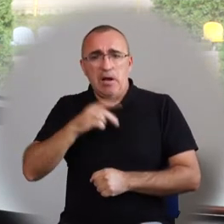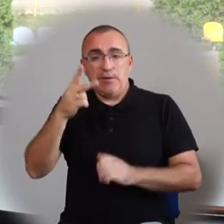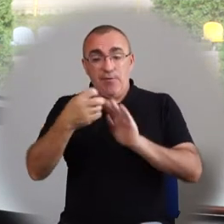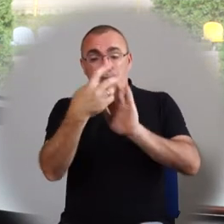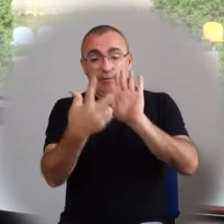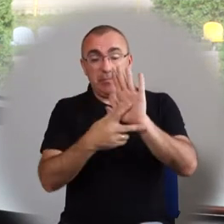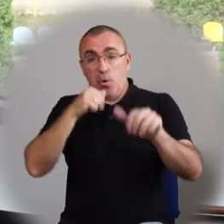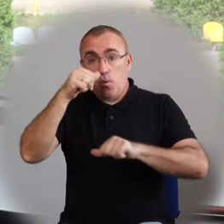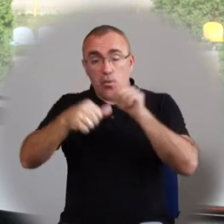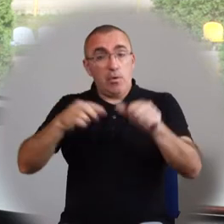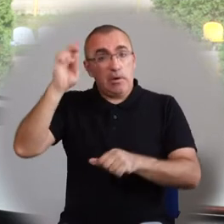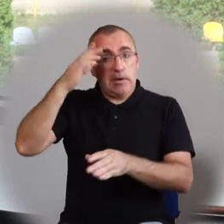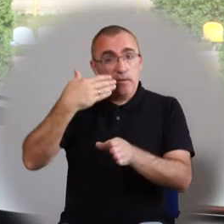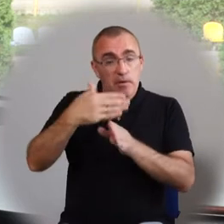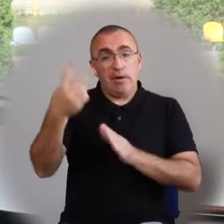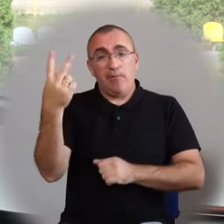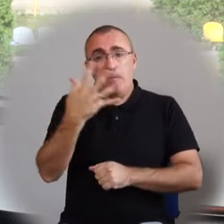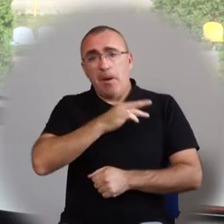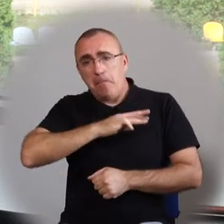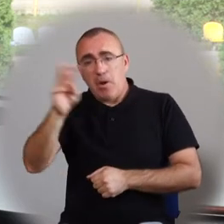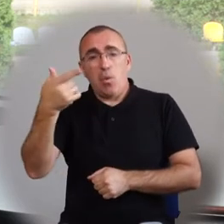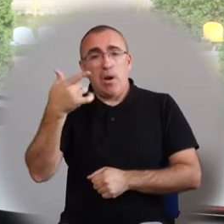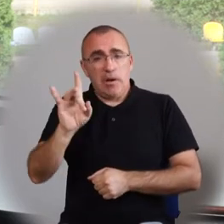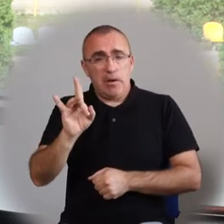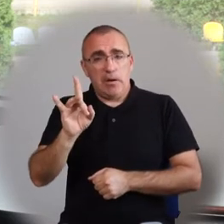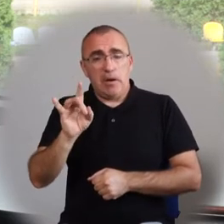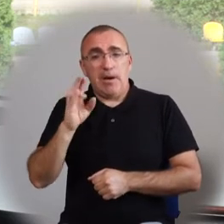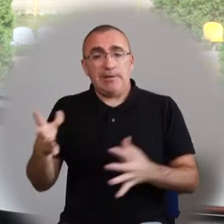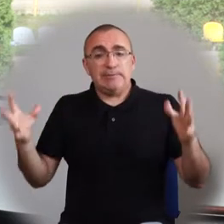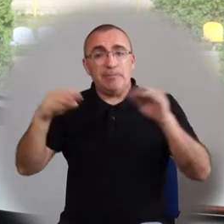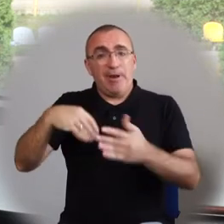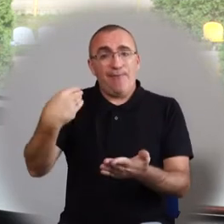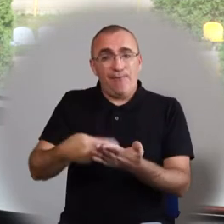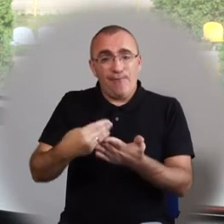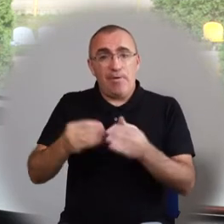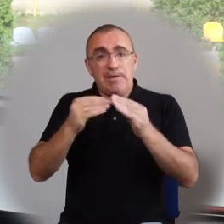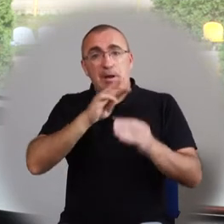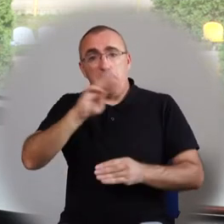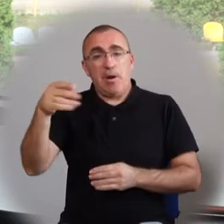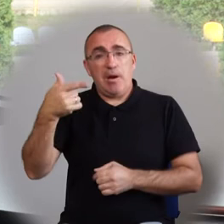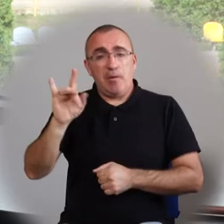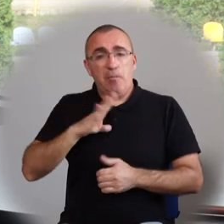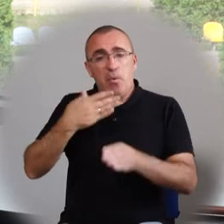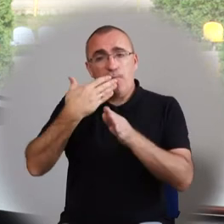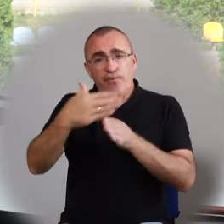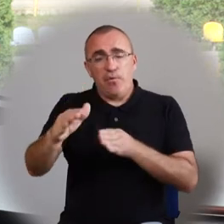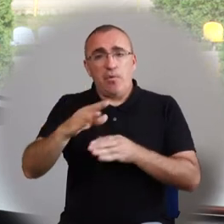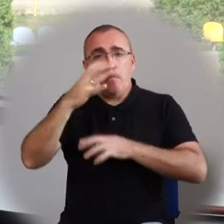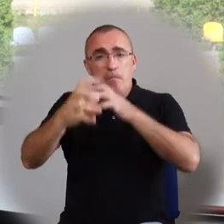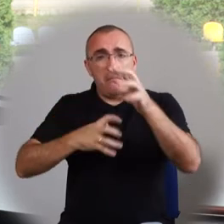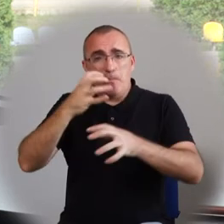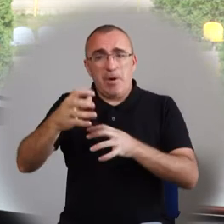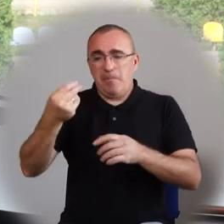соціального характеру. В 2018 році держава виділила 25 мільйонів гривень як співфінансування, 10 мільйонів гривень